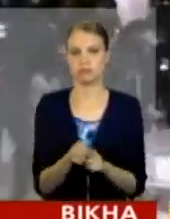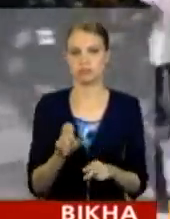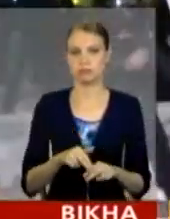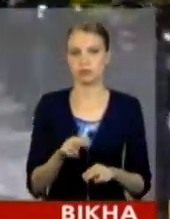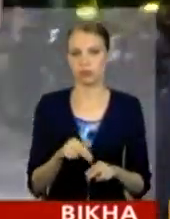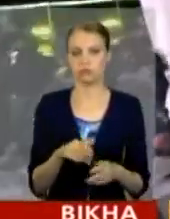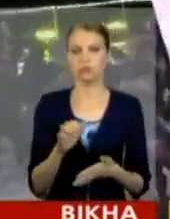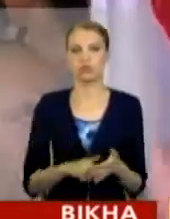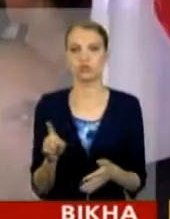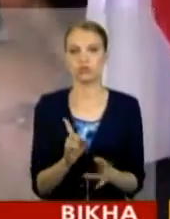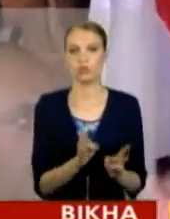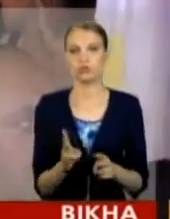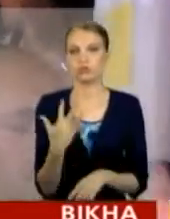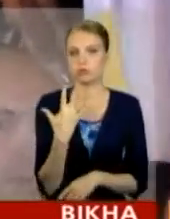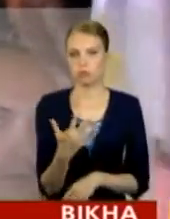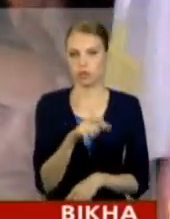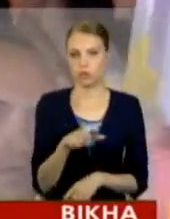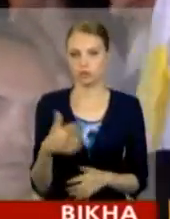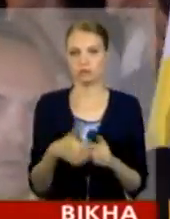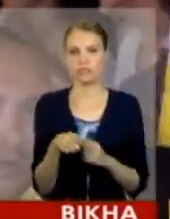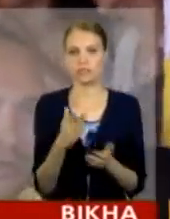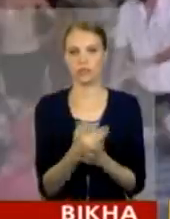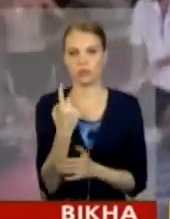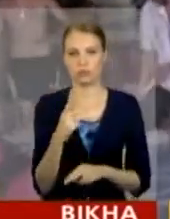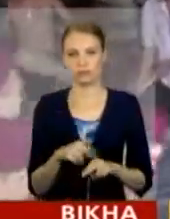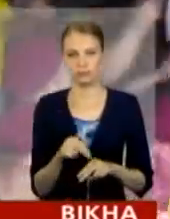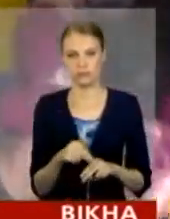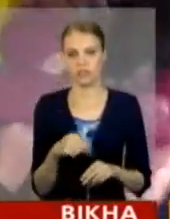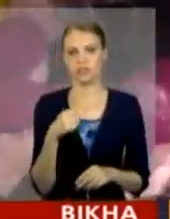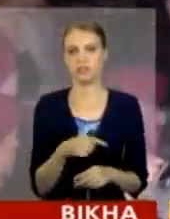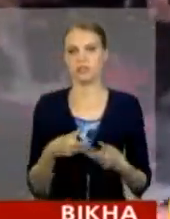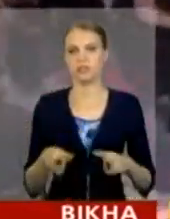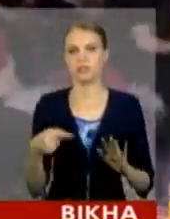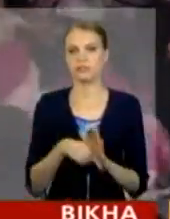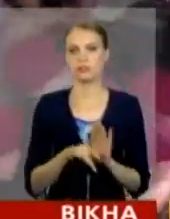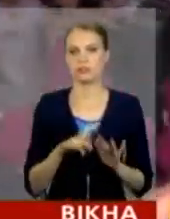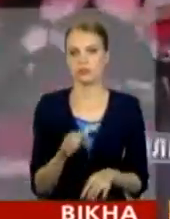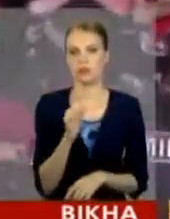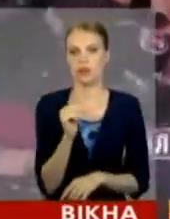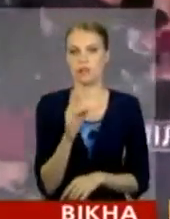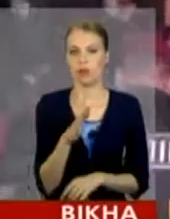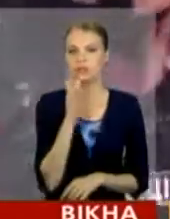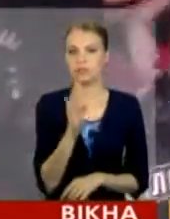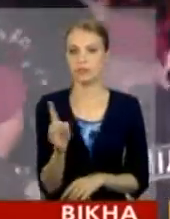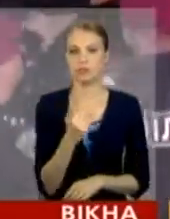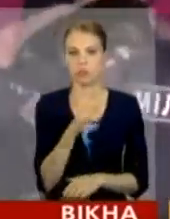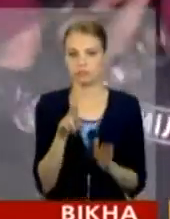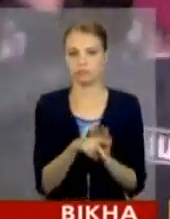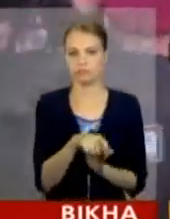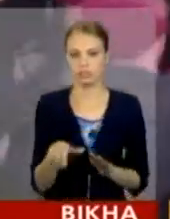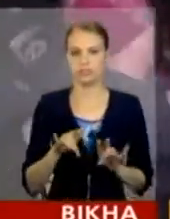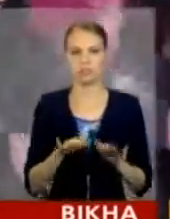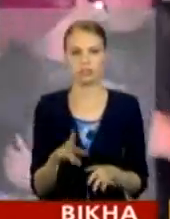правоохоронцями, через що постраждало 5 осіб, серед них один міліціянт. Міністр внутрішніх справ Арсен Аваков заявив, що його підлеглі